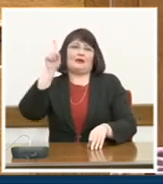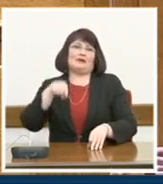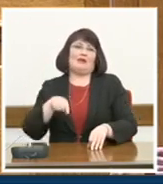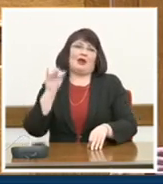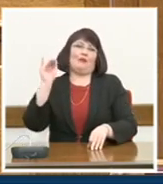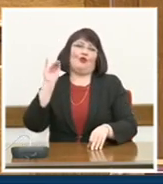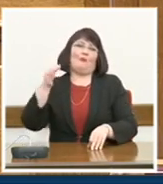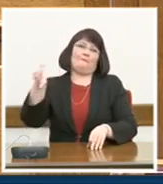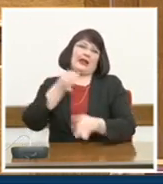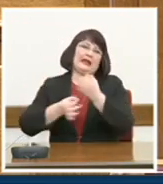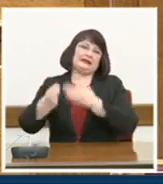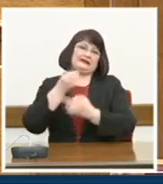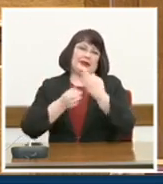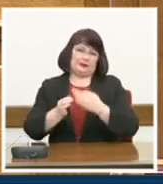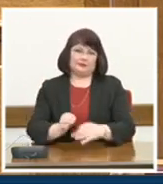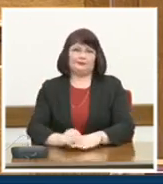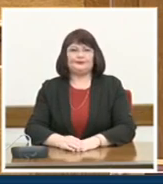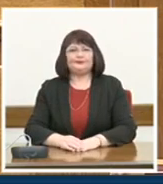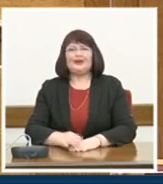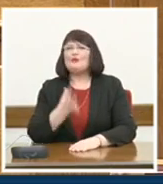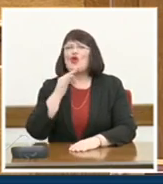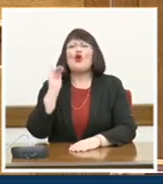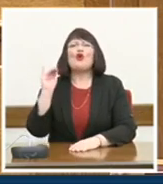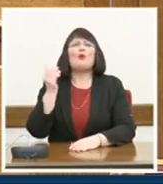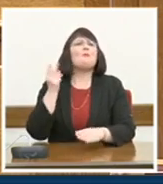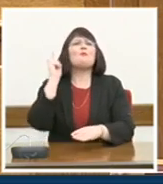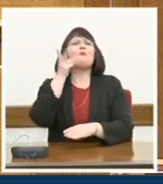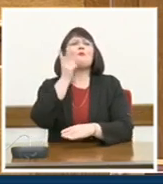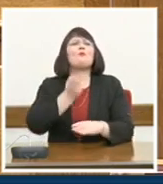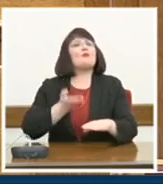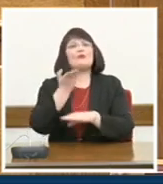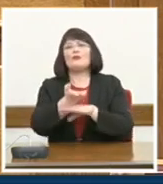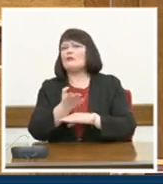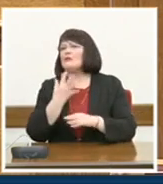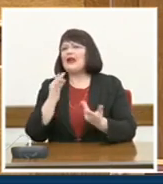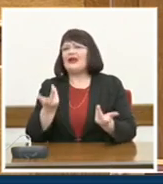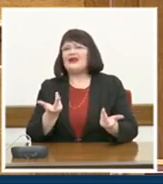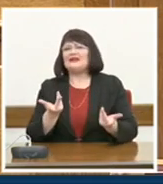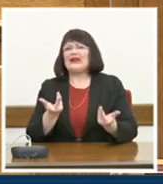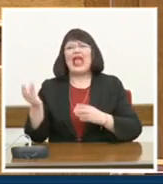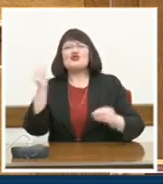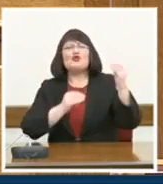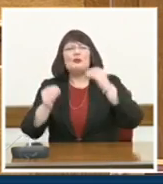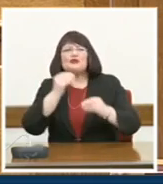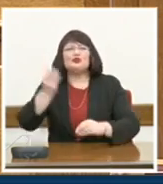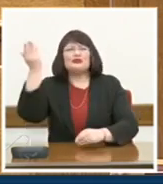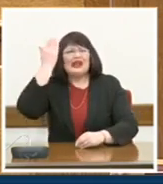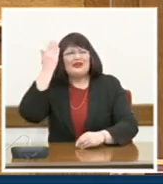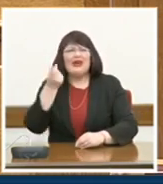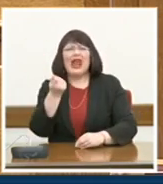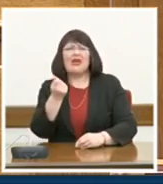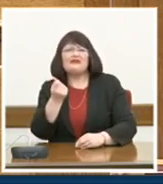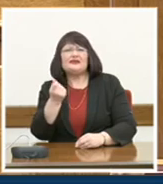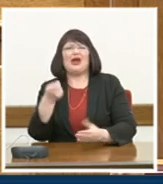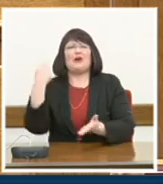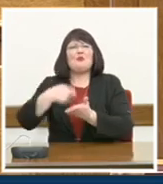Γιατί δεν καταθέσατε πρόταση μομφής για τους υπέρογκους εξοπλισμούς που κοστίζουν στο λαό